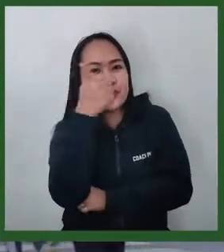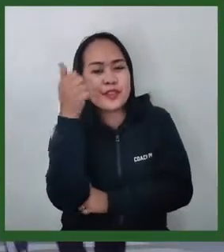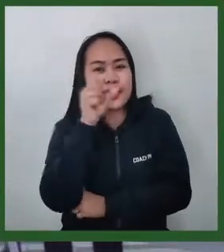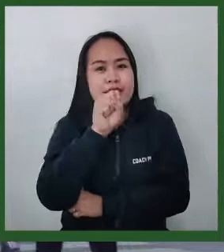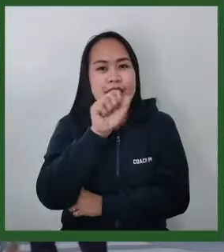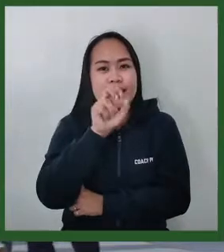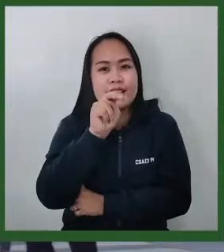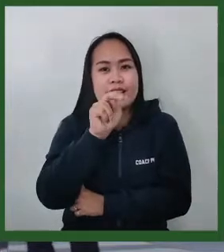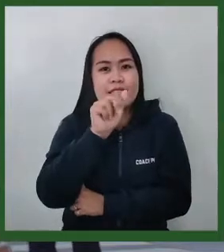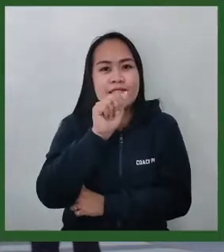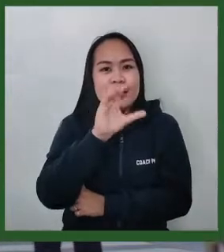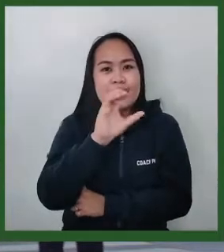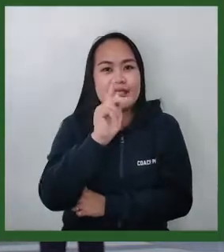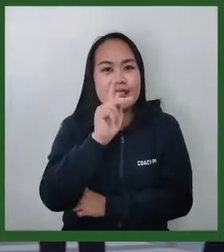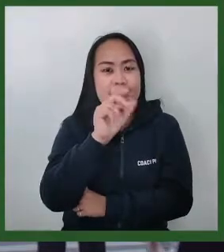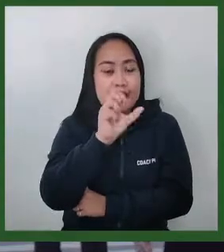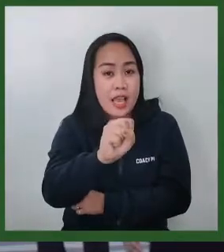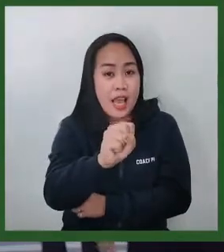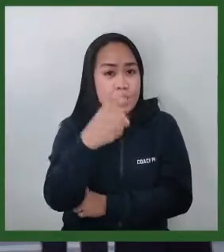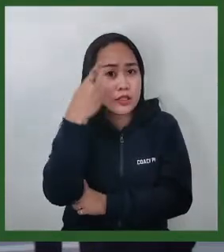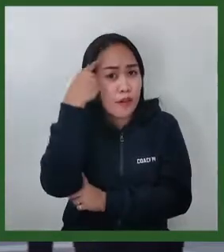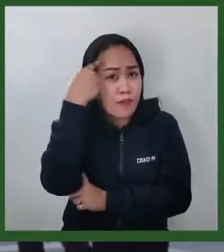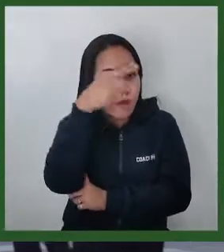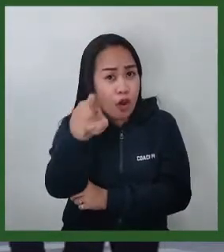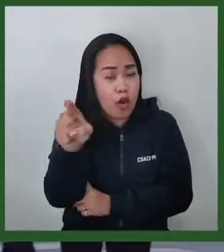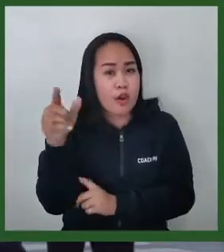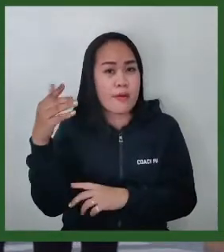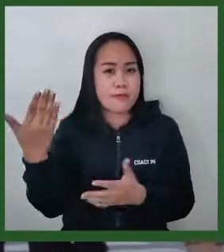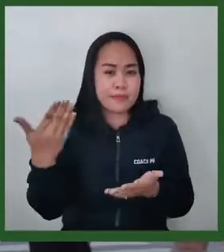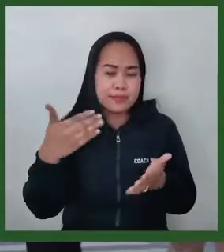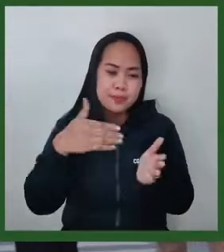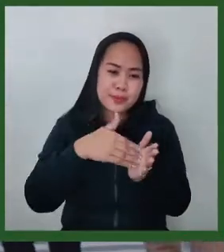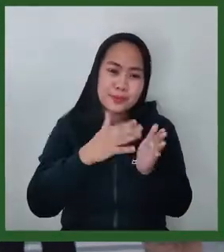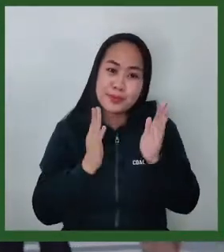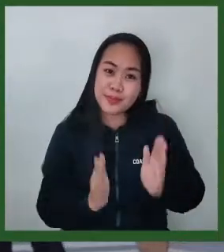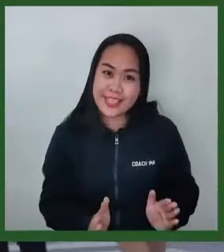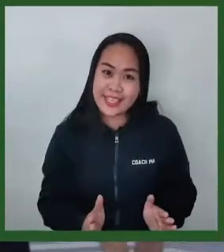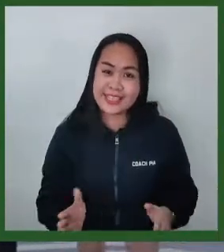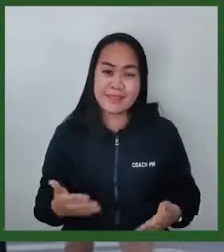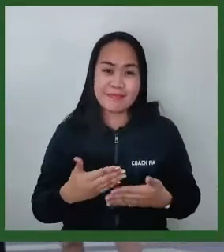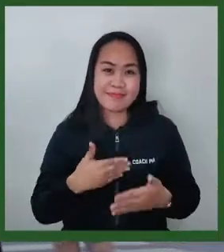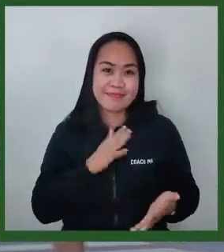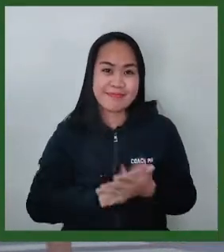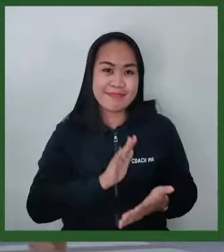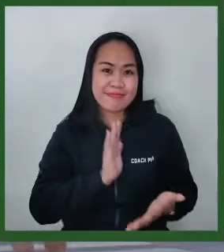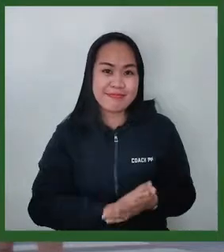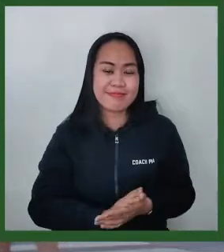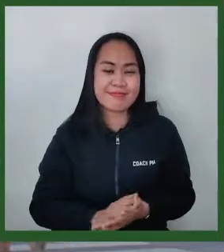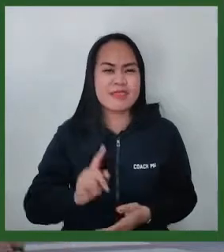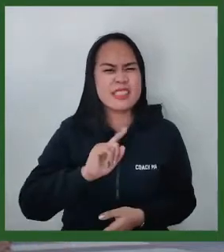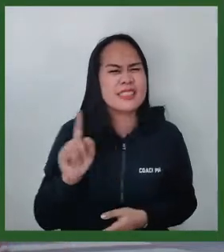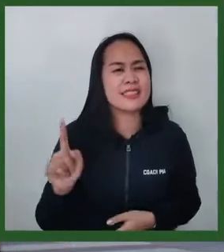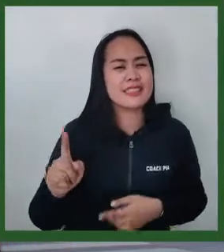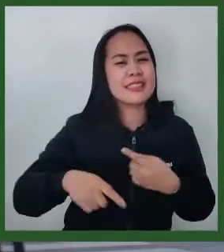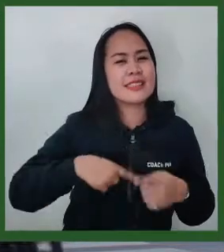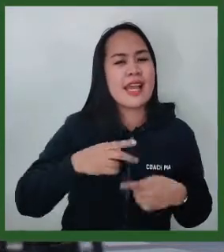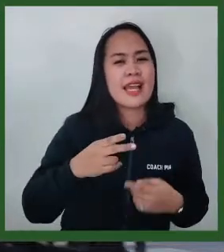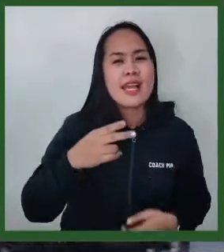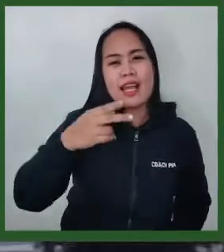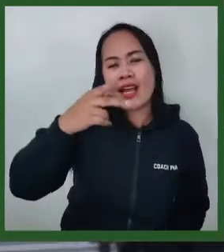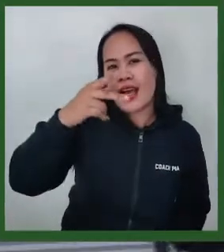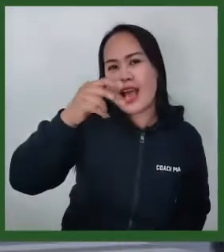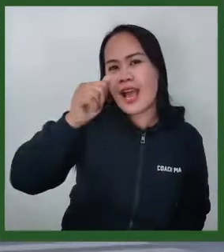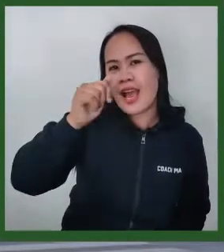ng ating daycare center. Kaya nagpapasalamat kami kay Kagawad Paul, kay Kagawad Pauline Blando na siyang naging responsable